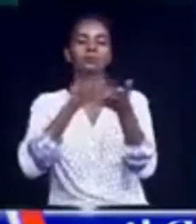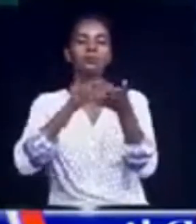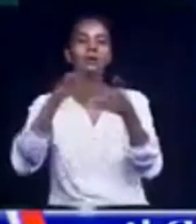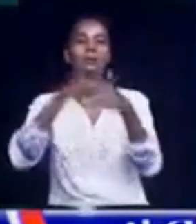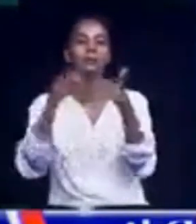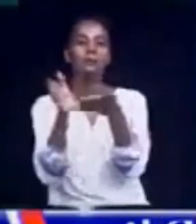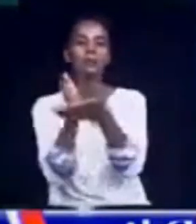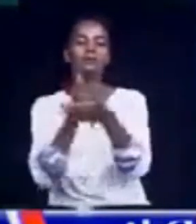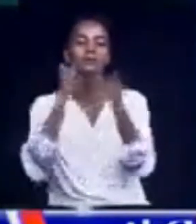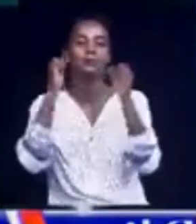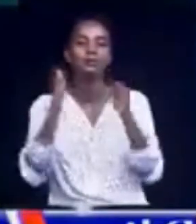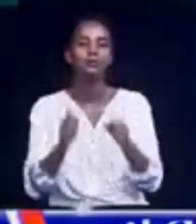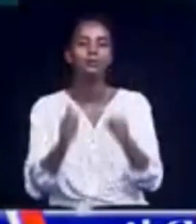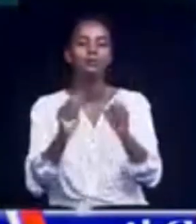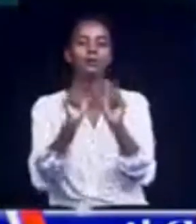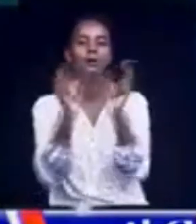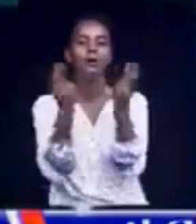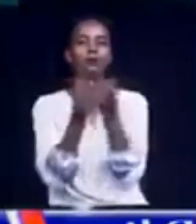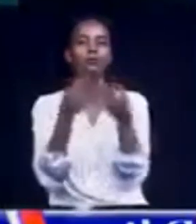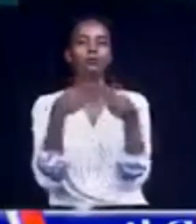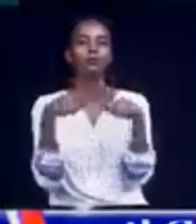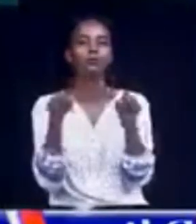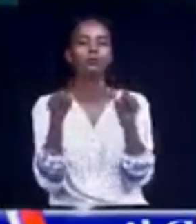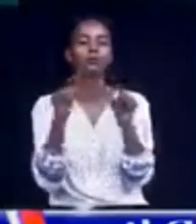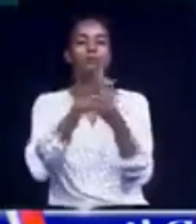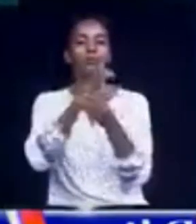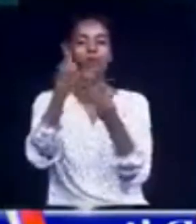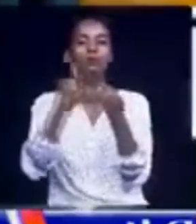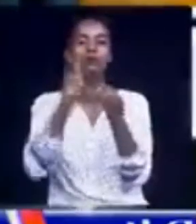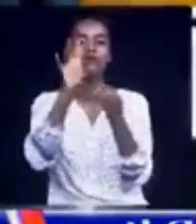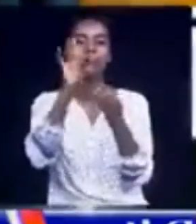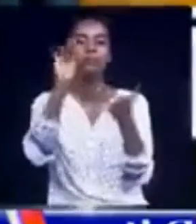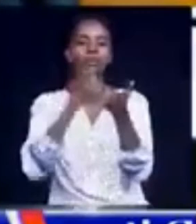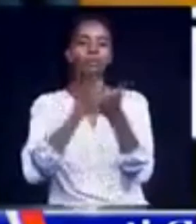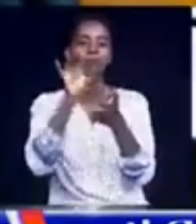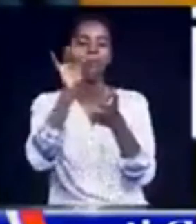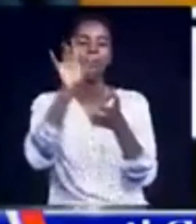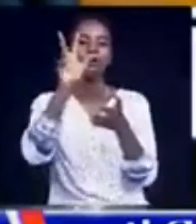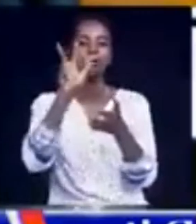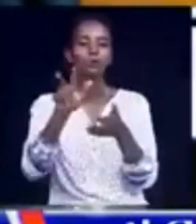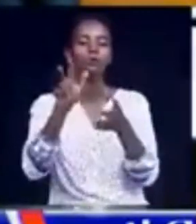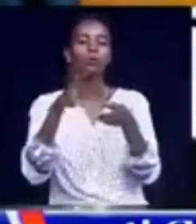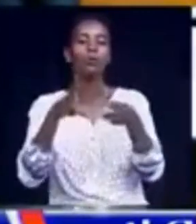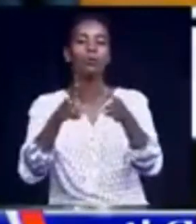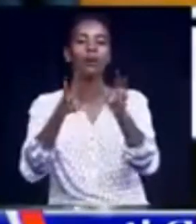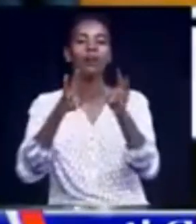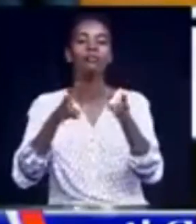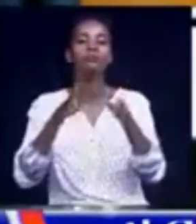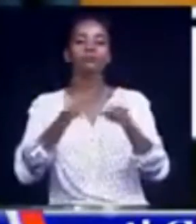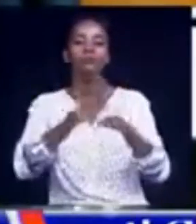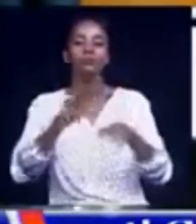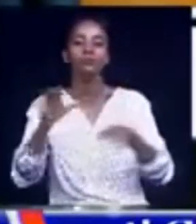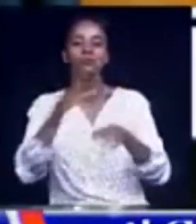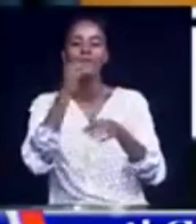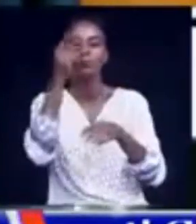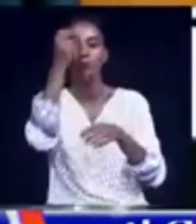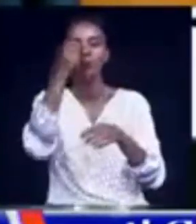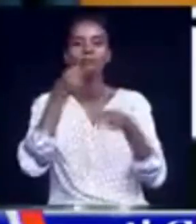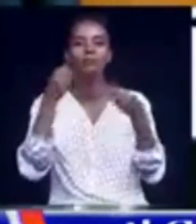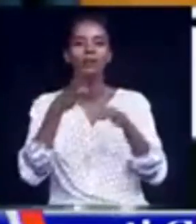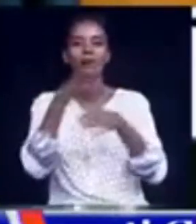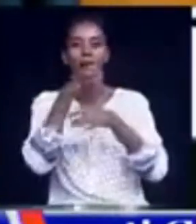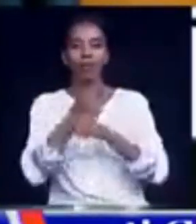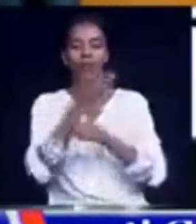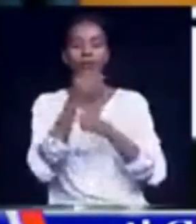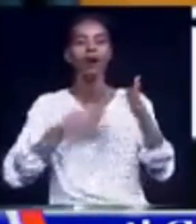ማሰባሰብ መቻሉንም ግብረ ኃይሉ ጠቁሟል። በክልሉ 7083 የጎዳና ተዳዳሪዎች፣ ወላጅ አልባ ህጻናት፣